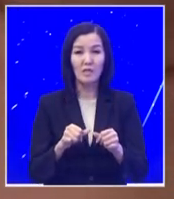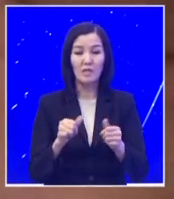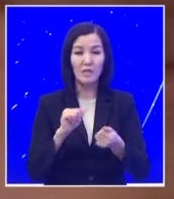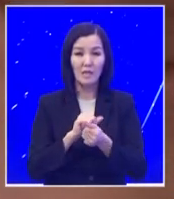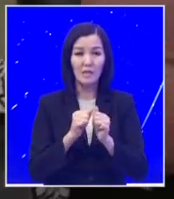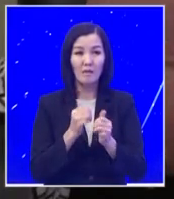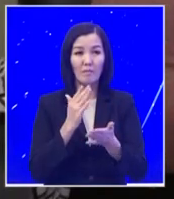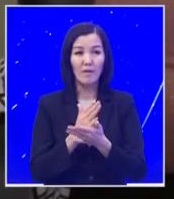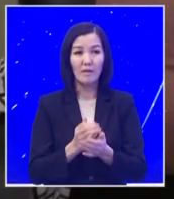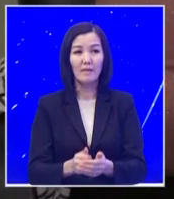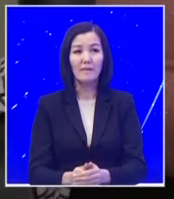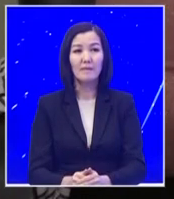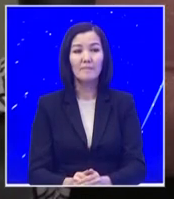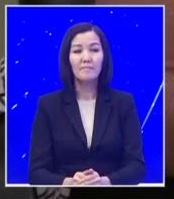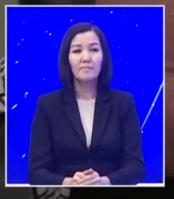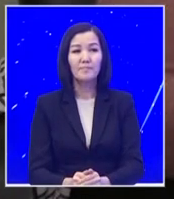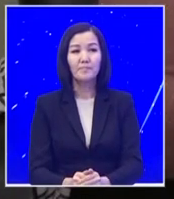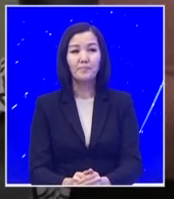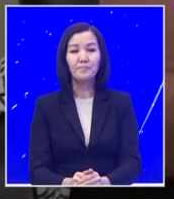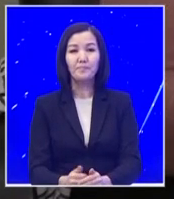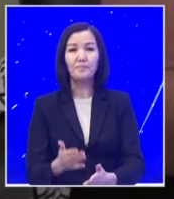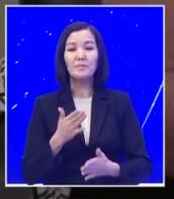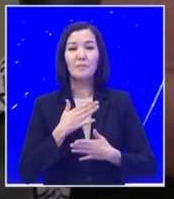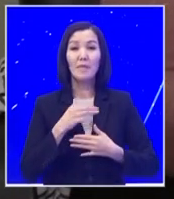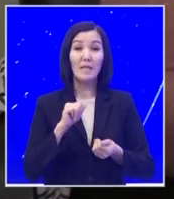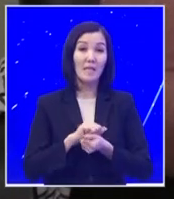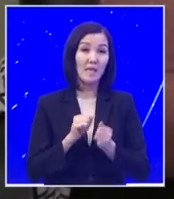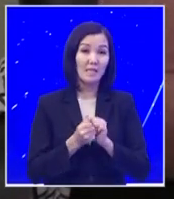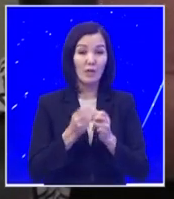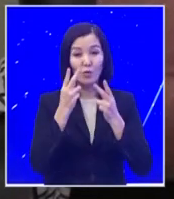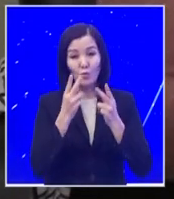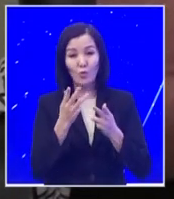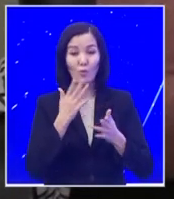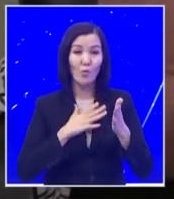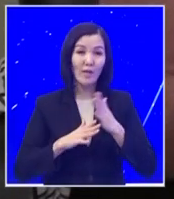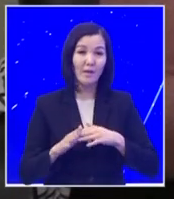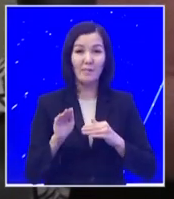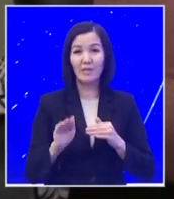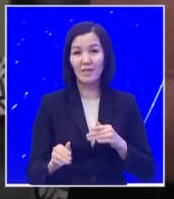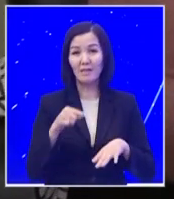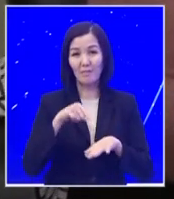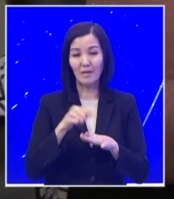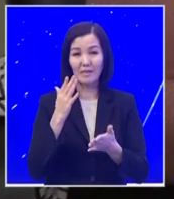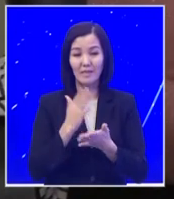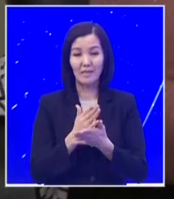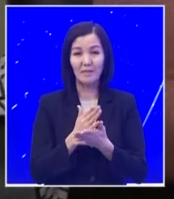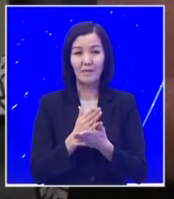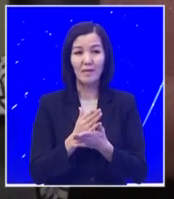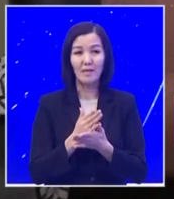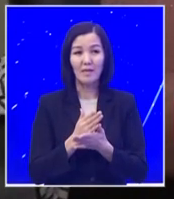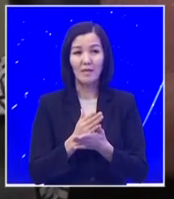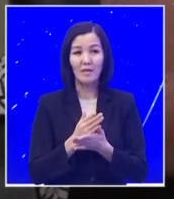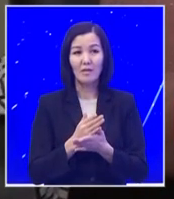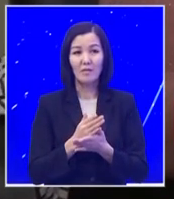шараңыз жоқ. Осы тастар арқылы менің жаным қуанады. Мен өзімді бала сияқты сеземін. Мен